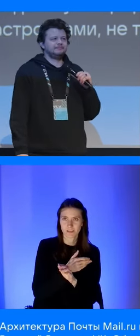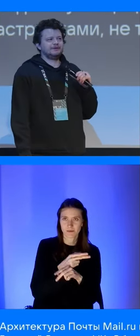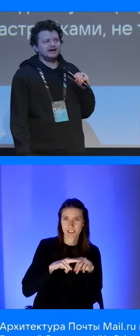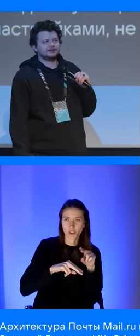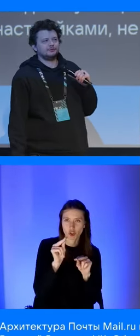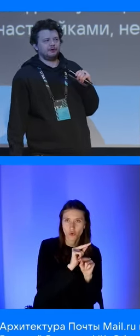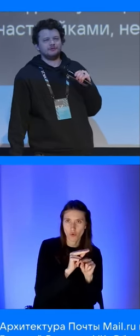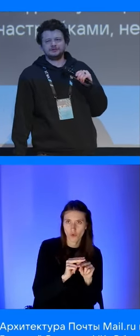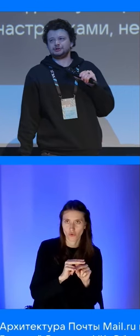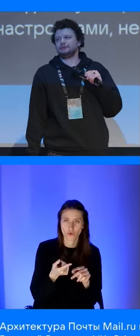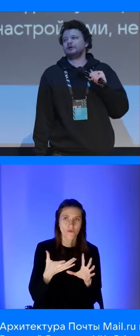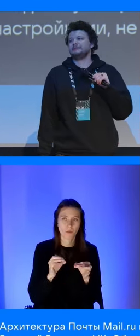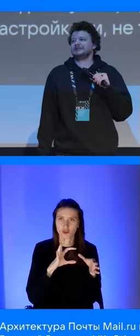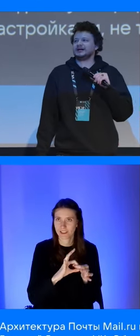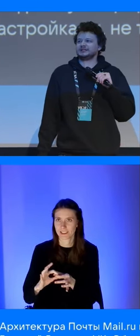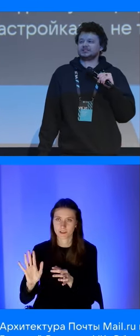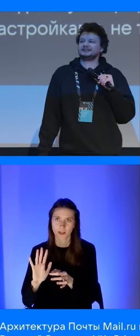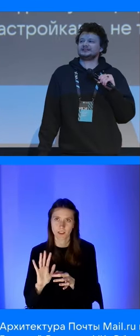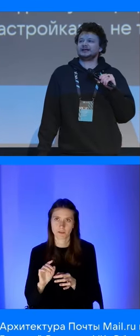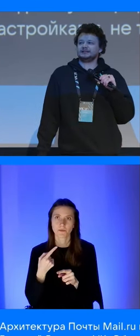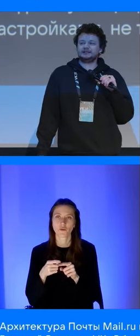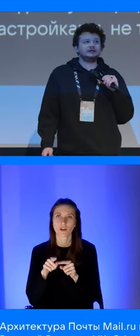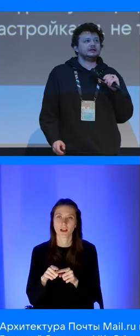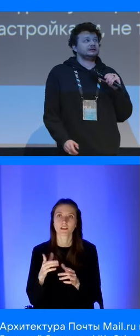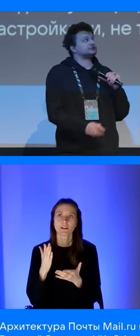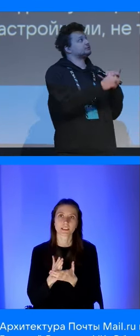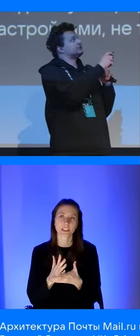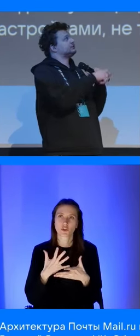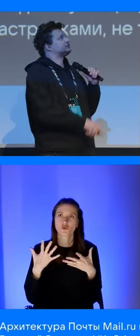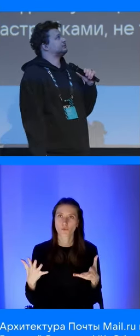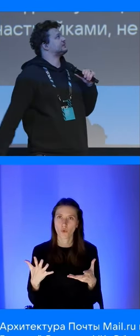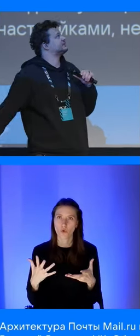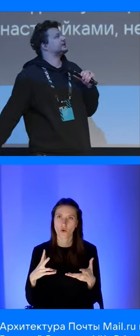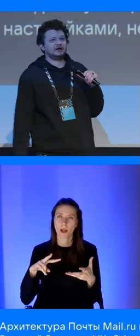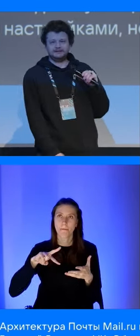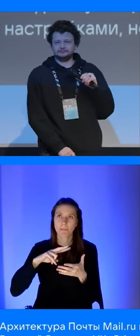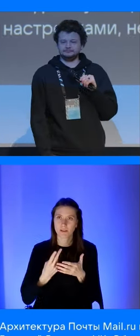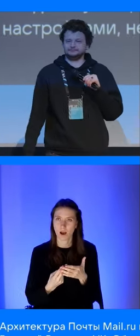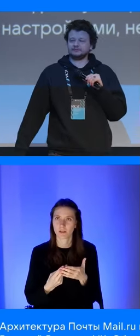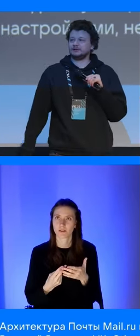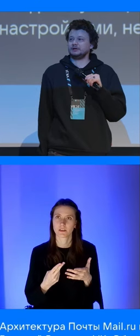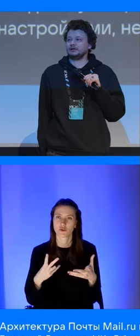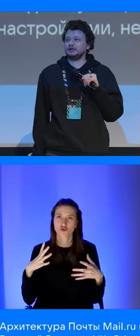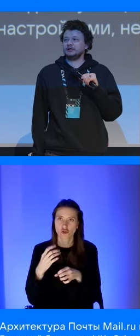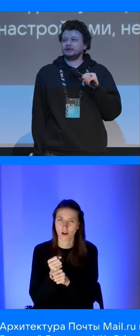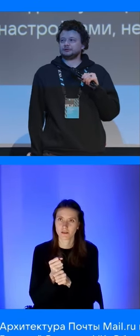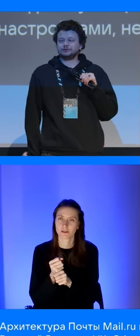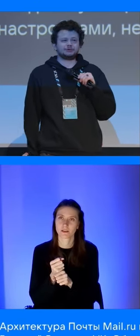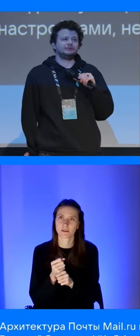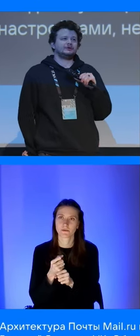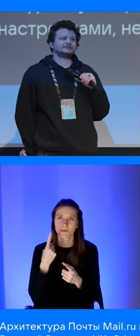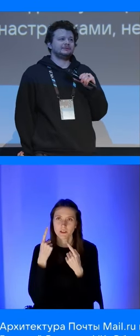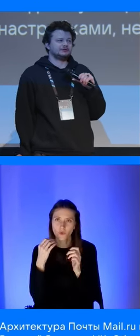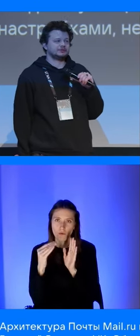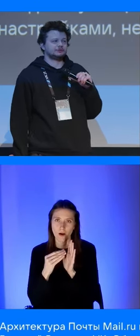более бинарно упакованные, еще более бинарно сжатые данные. Структура вот у вас на экране, которые